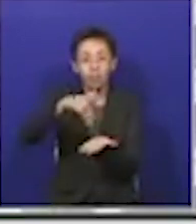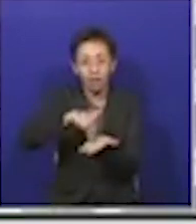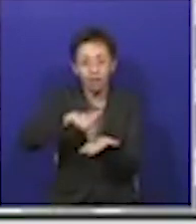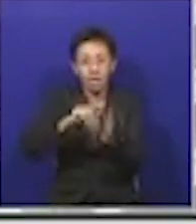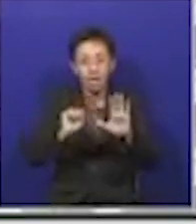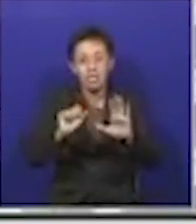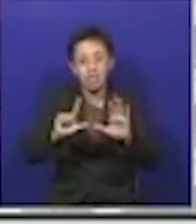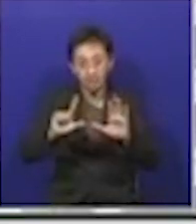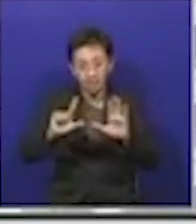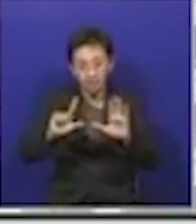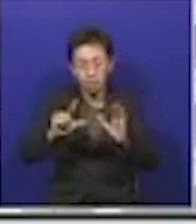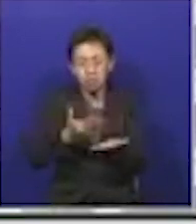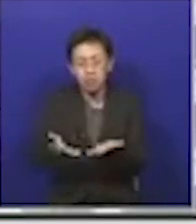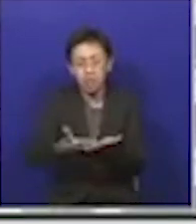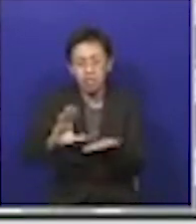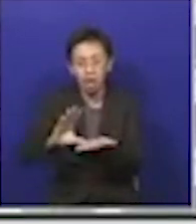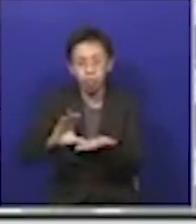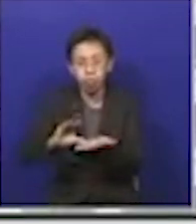บอกหมดแล้วฮะ